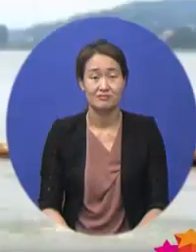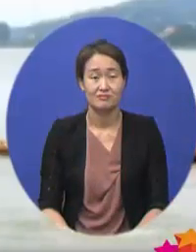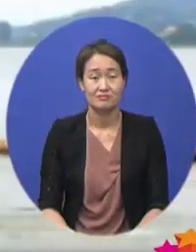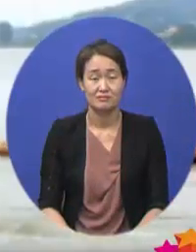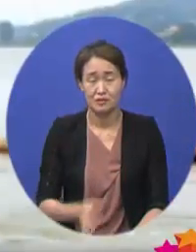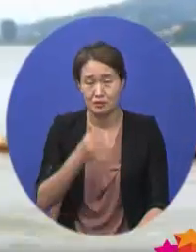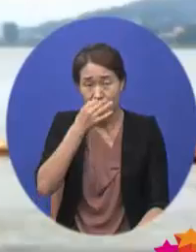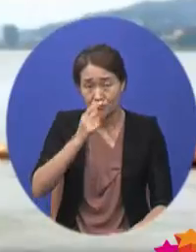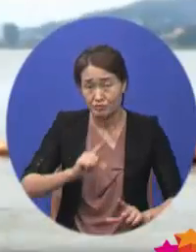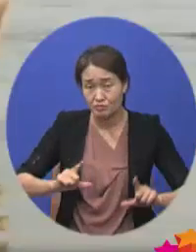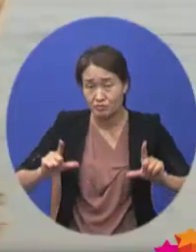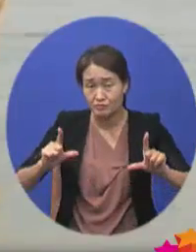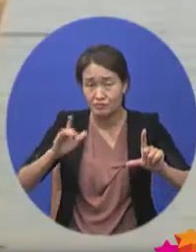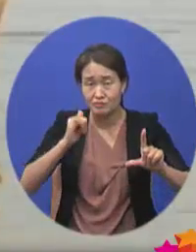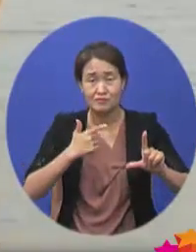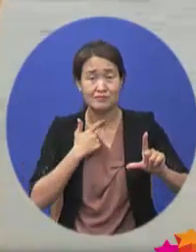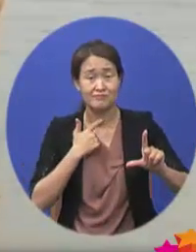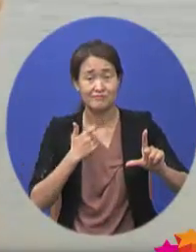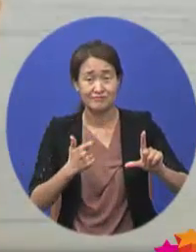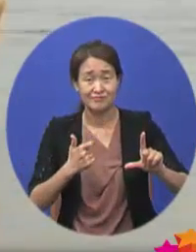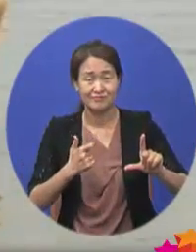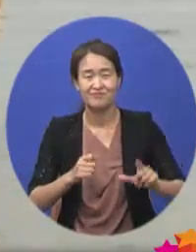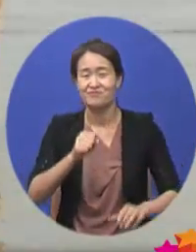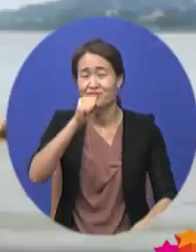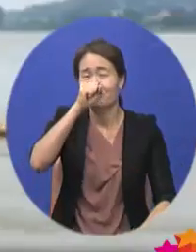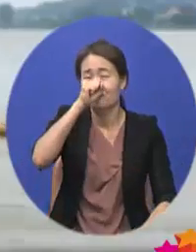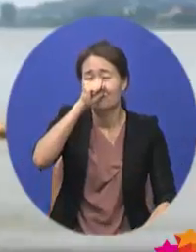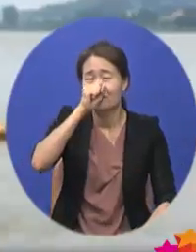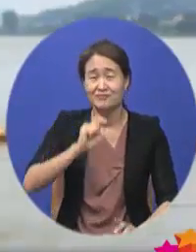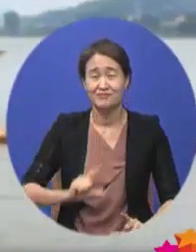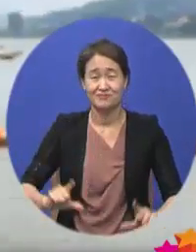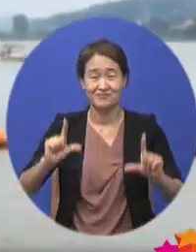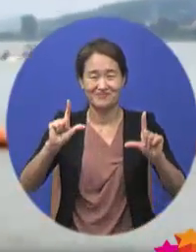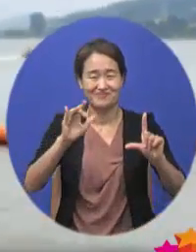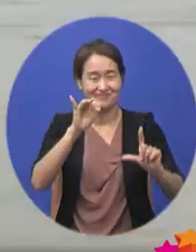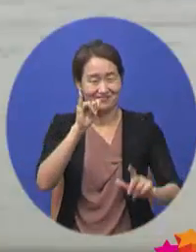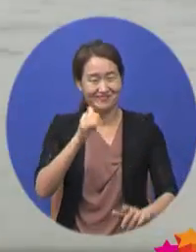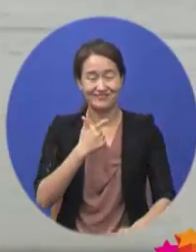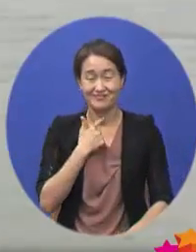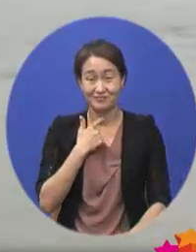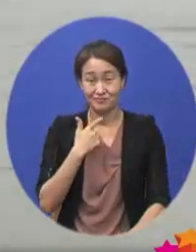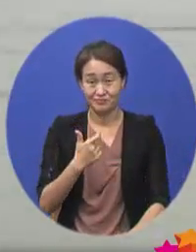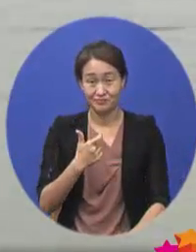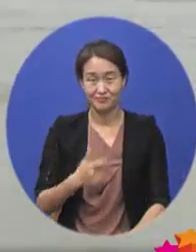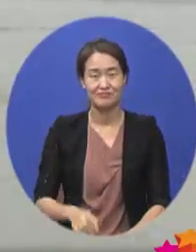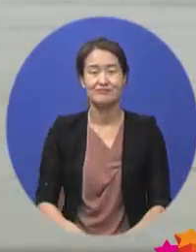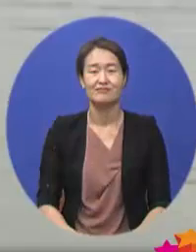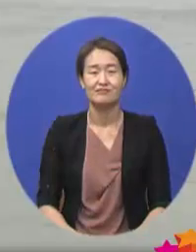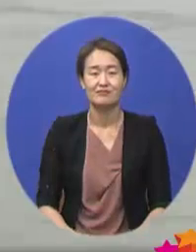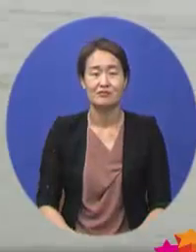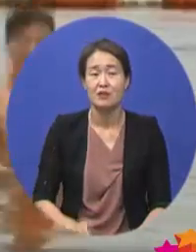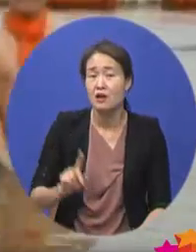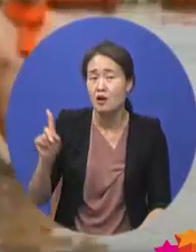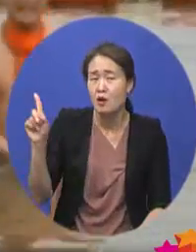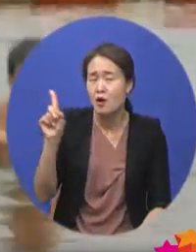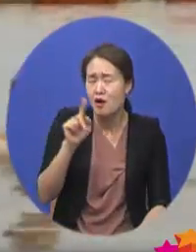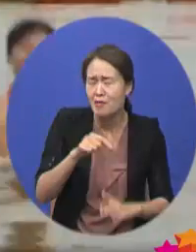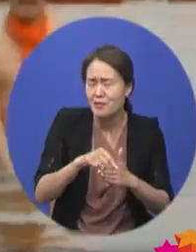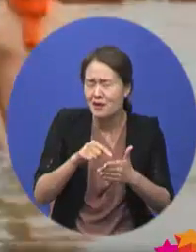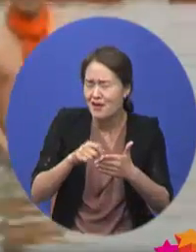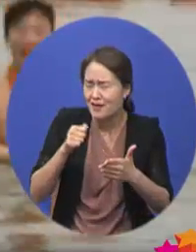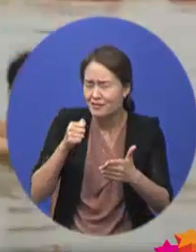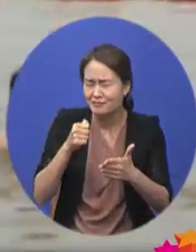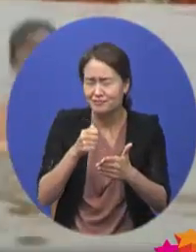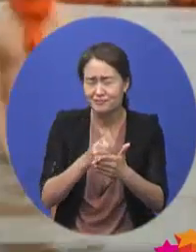왕년에 힘든 날도 있었고 좋은 날도 있었다 마음